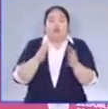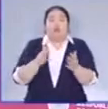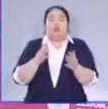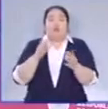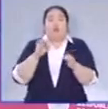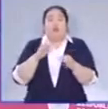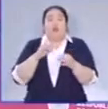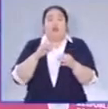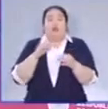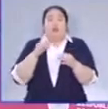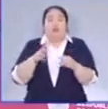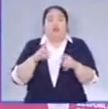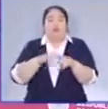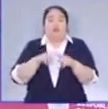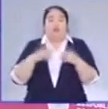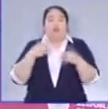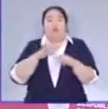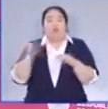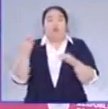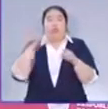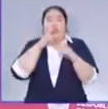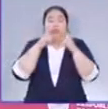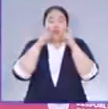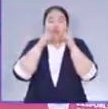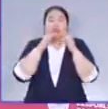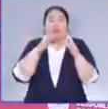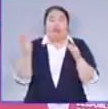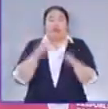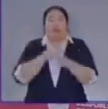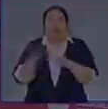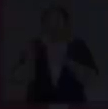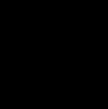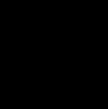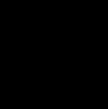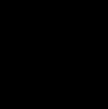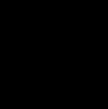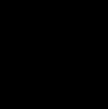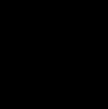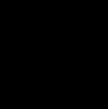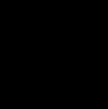Albatta, tez orada mana shu karantin davridan ham o'tib olamiz.